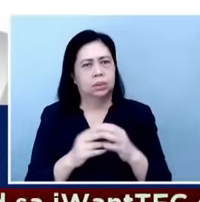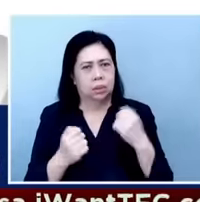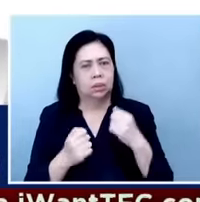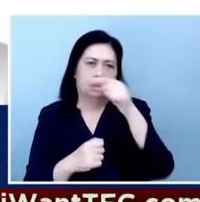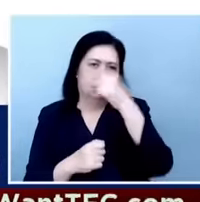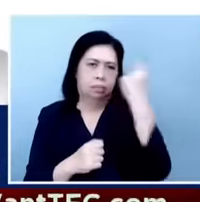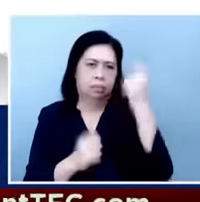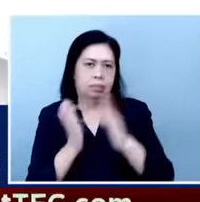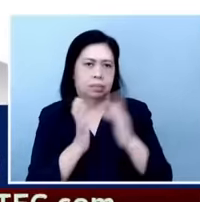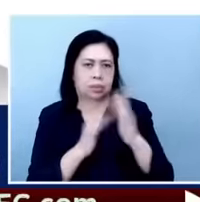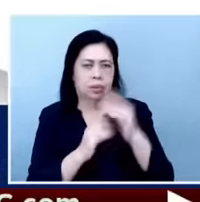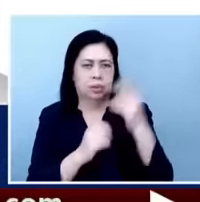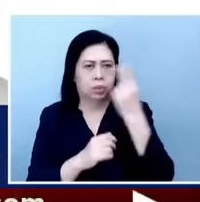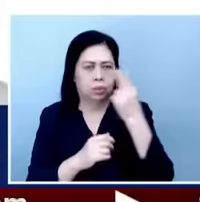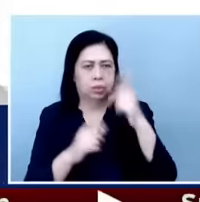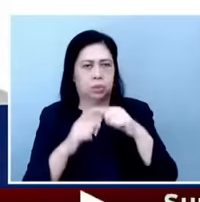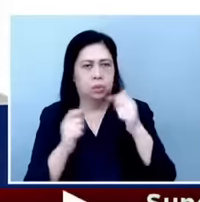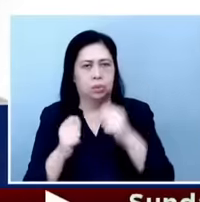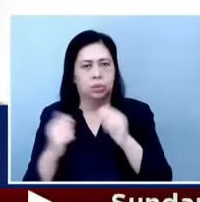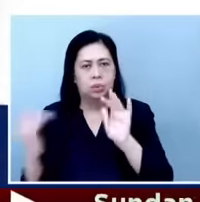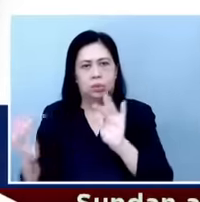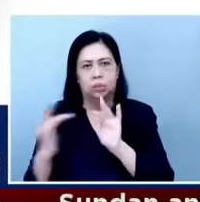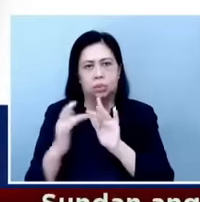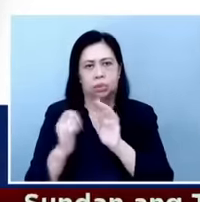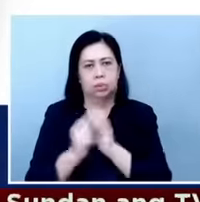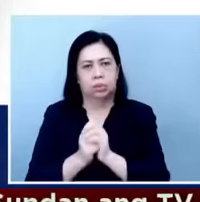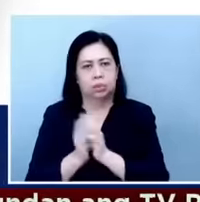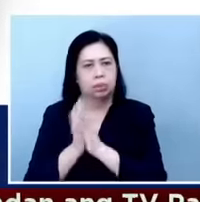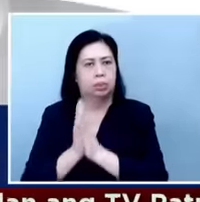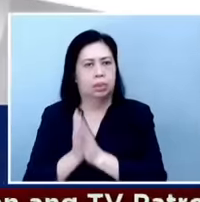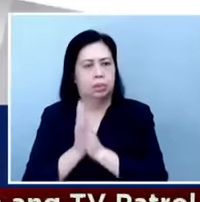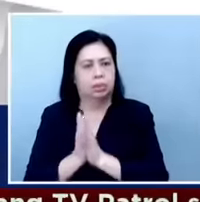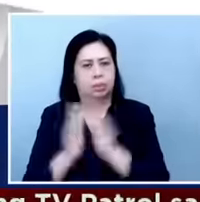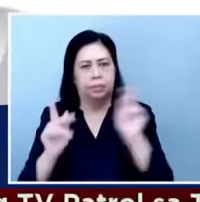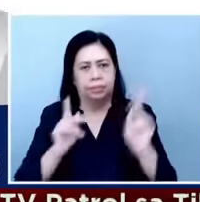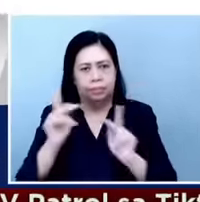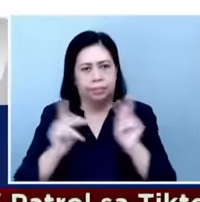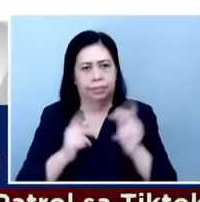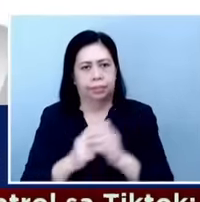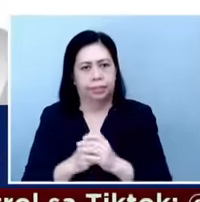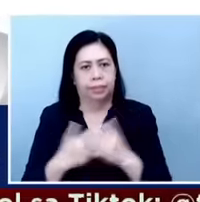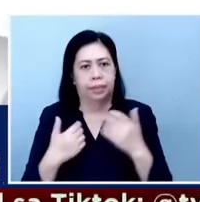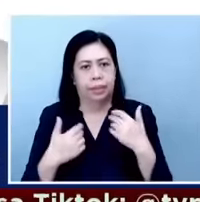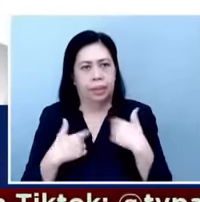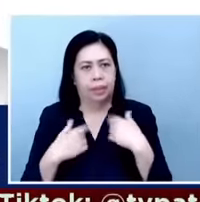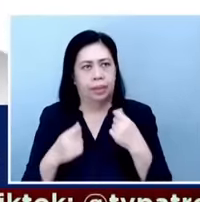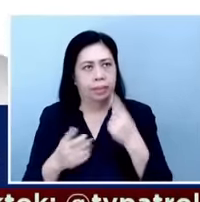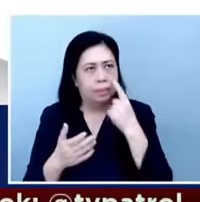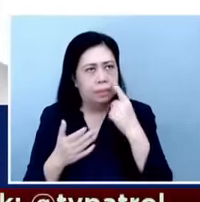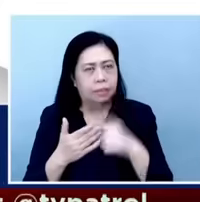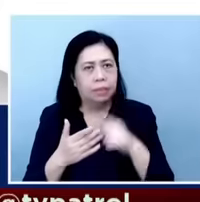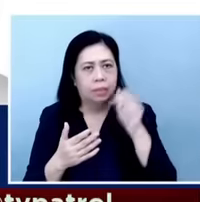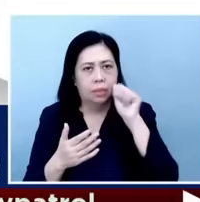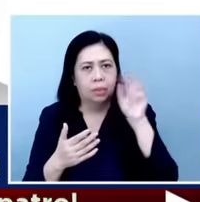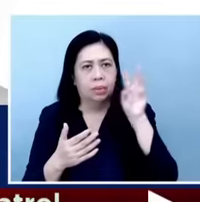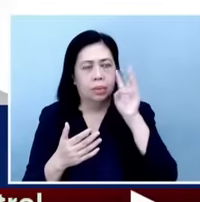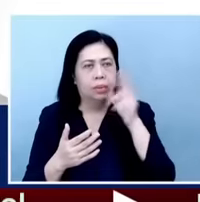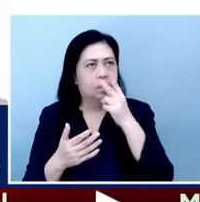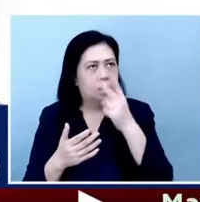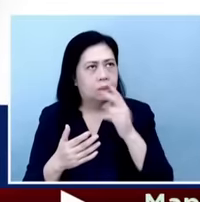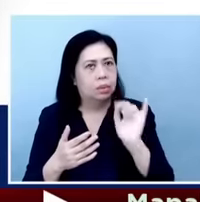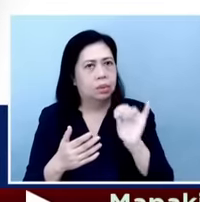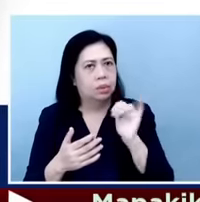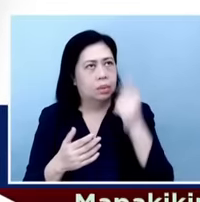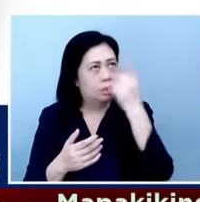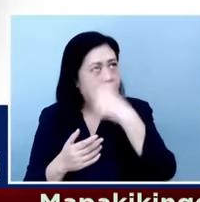para maging tulay ng panalangin ng mga tao. Merong hiwaga na kapag nasulyapon mo talaga yung mukha, yung